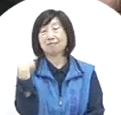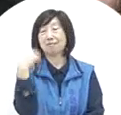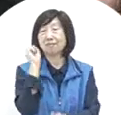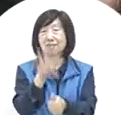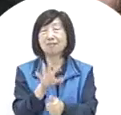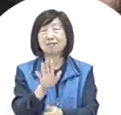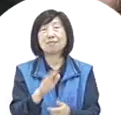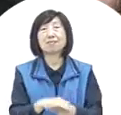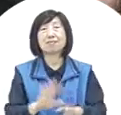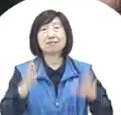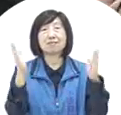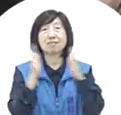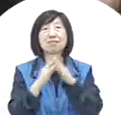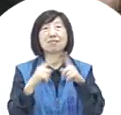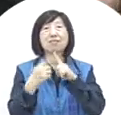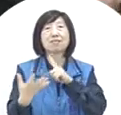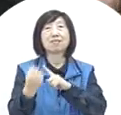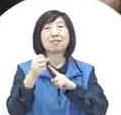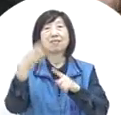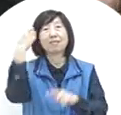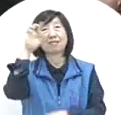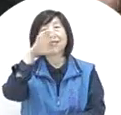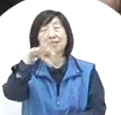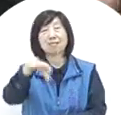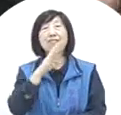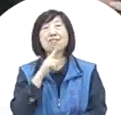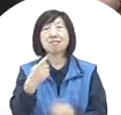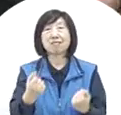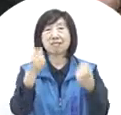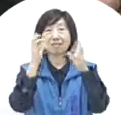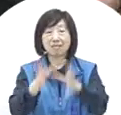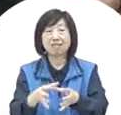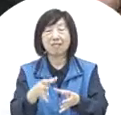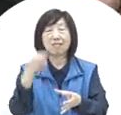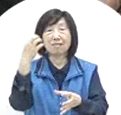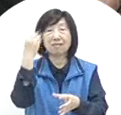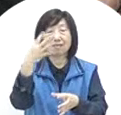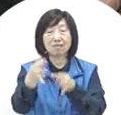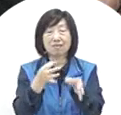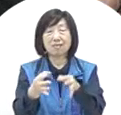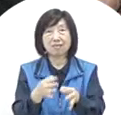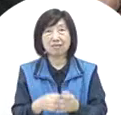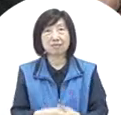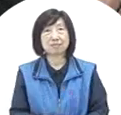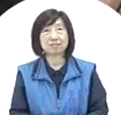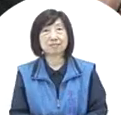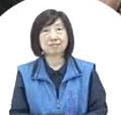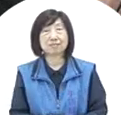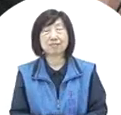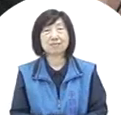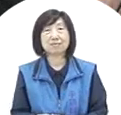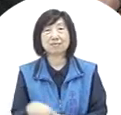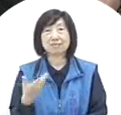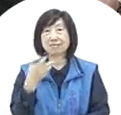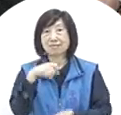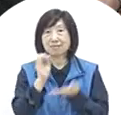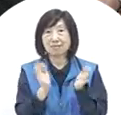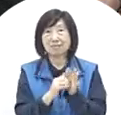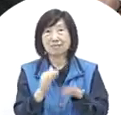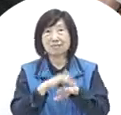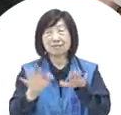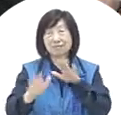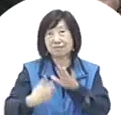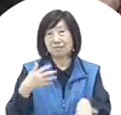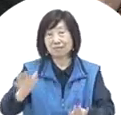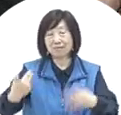刚好我们国家人权博物馆就坐落在我们新店齁，在我们这边。那其实呢，这个我刚刚也有提到，我要安坑轻轨